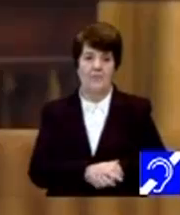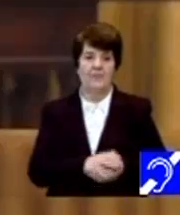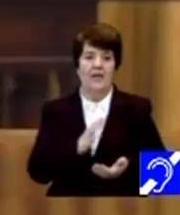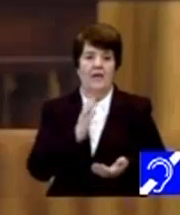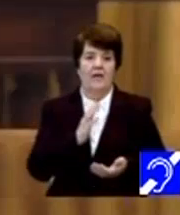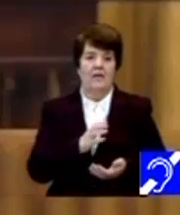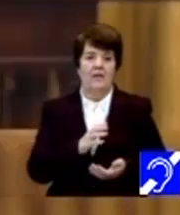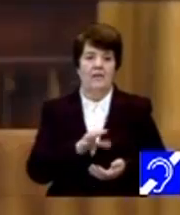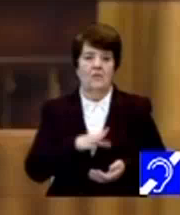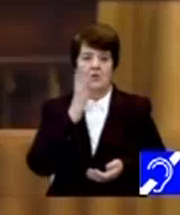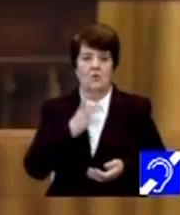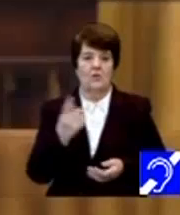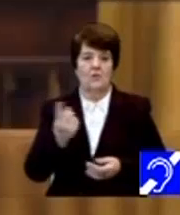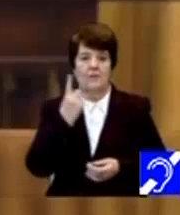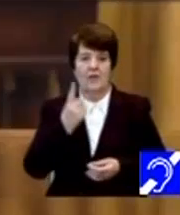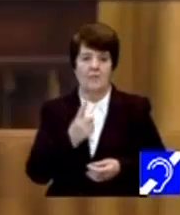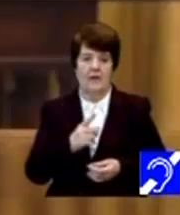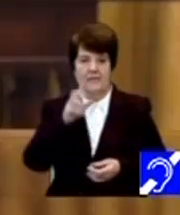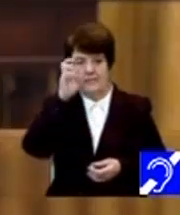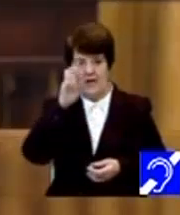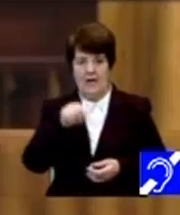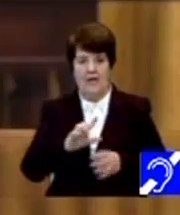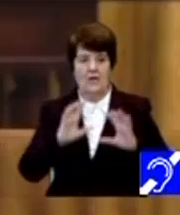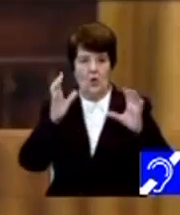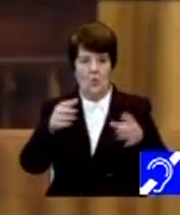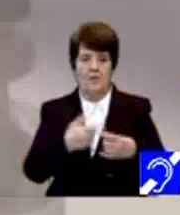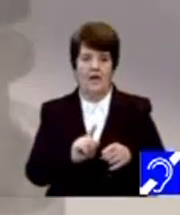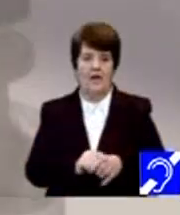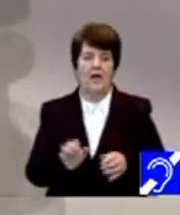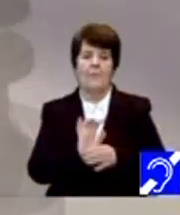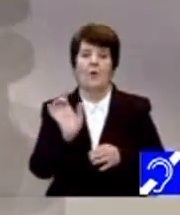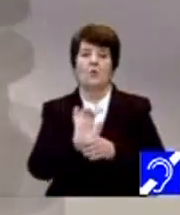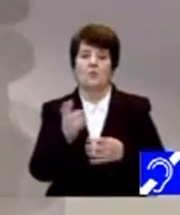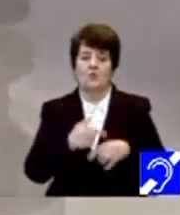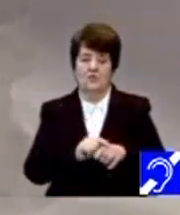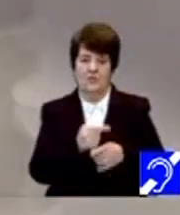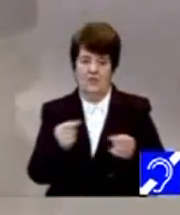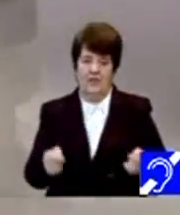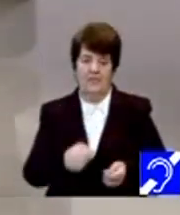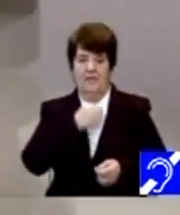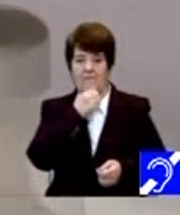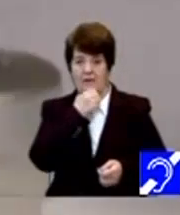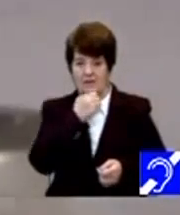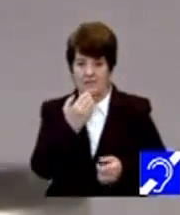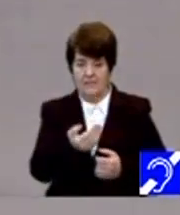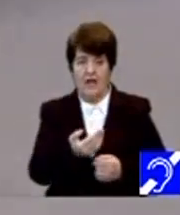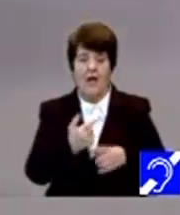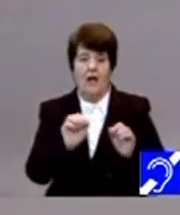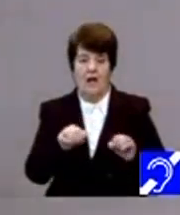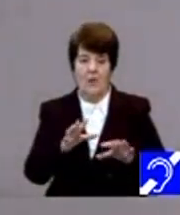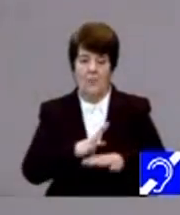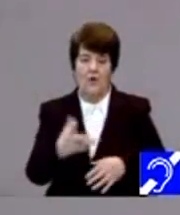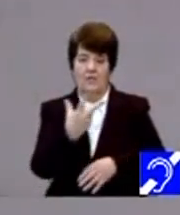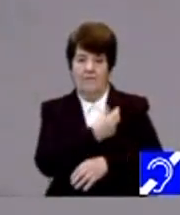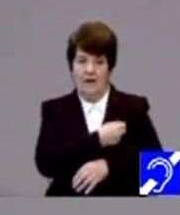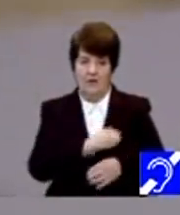United States is the first nation in the world to produce a verifiably safe and effective vaccine. Limita de vârstă inferioară de